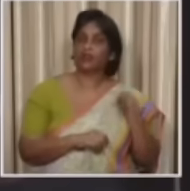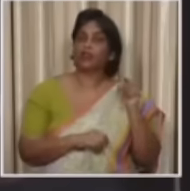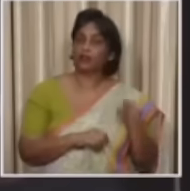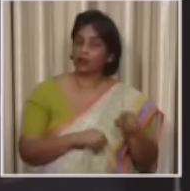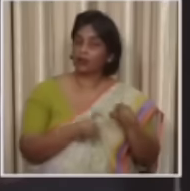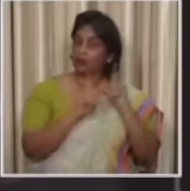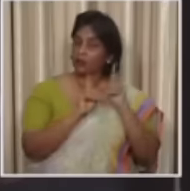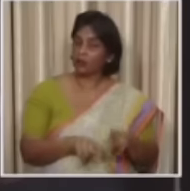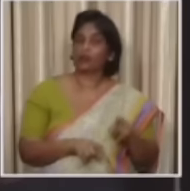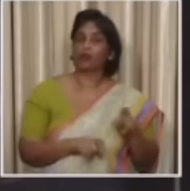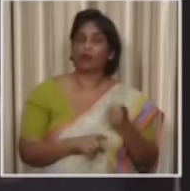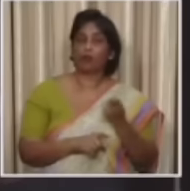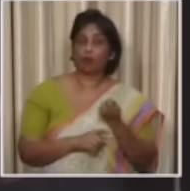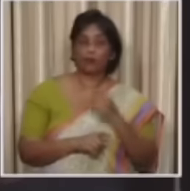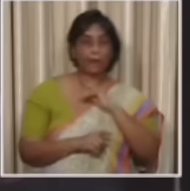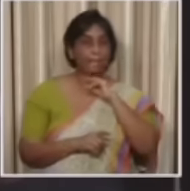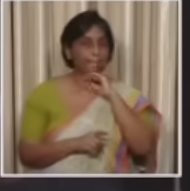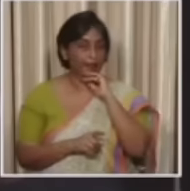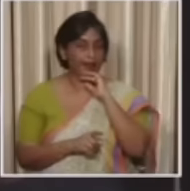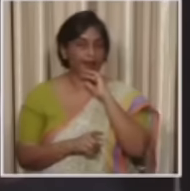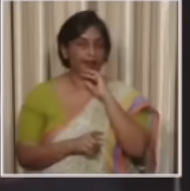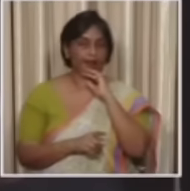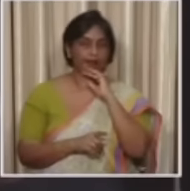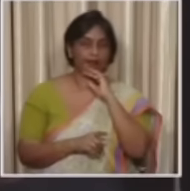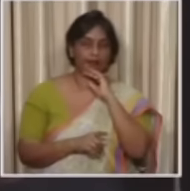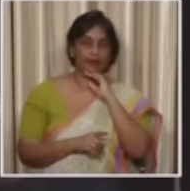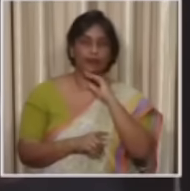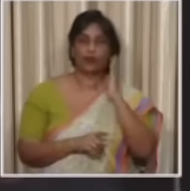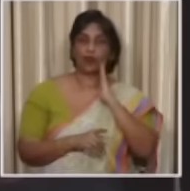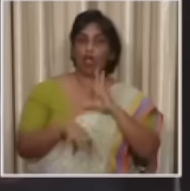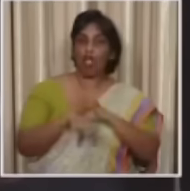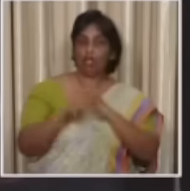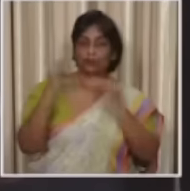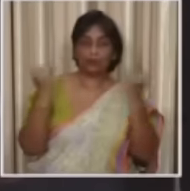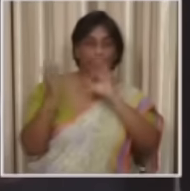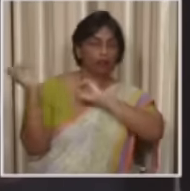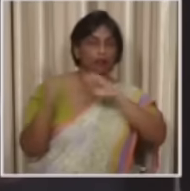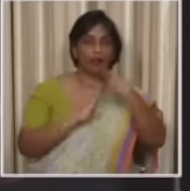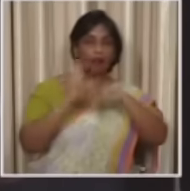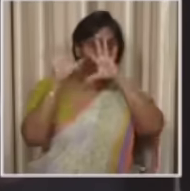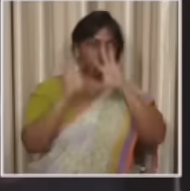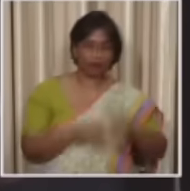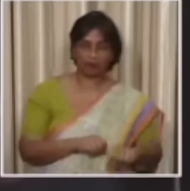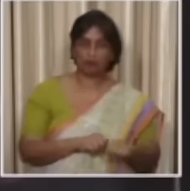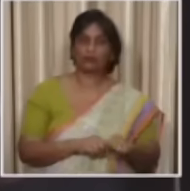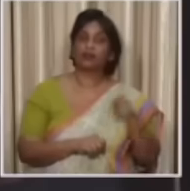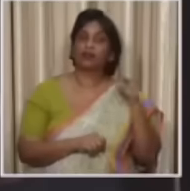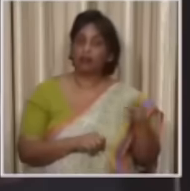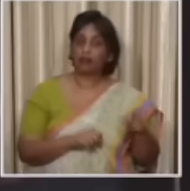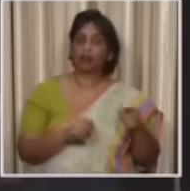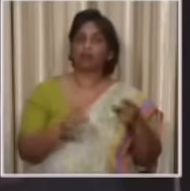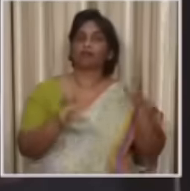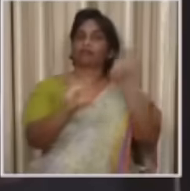වගේ මුදල් වලට කෑදර මිනිස්සු පිරිතර ඉස්පිරිතාල වල කුණු ලංකාවට ගෙනාවන එයත් ඉතියා